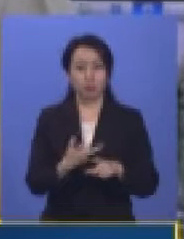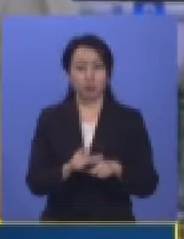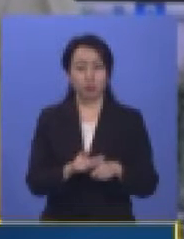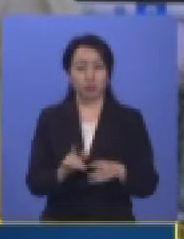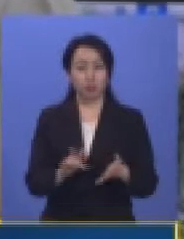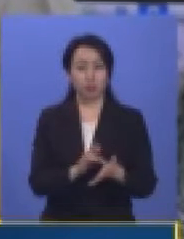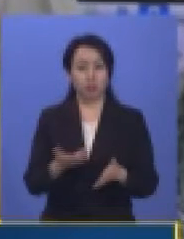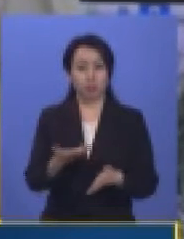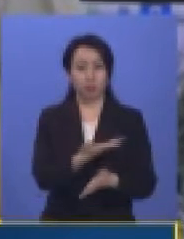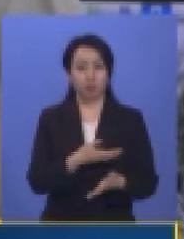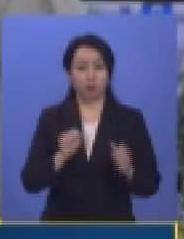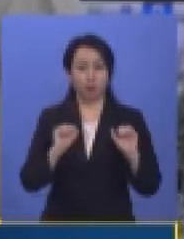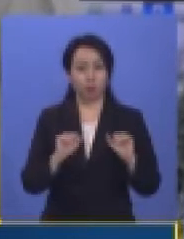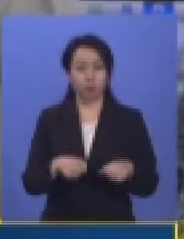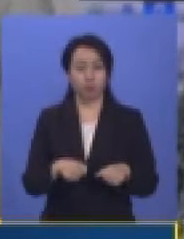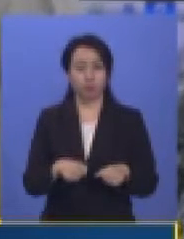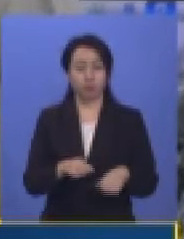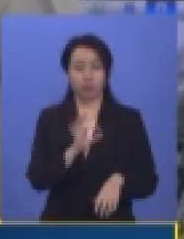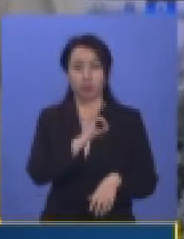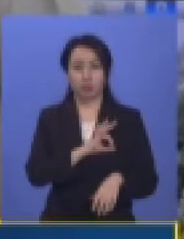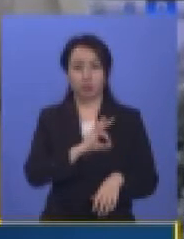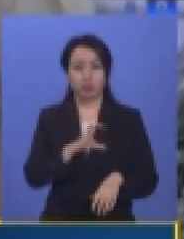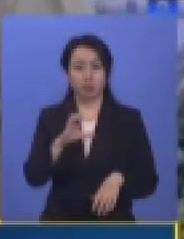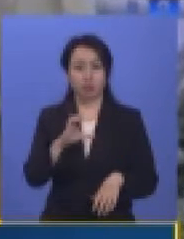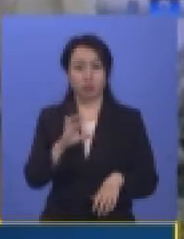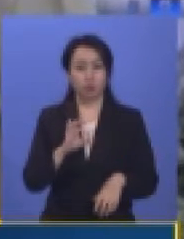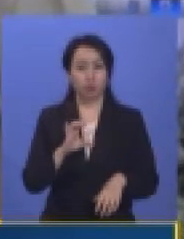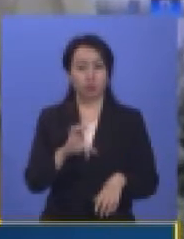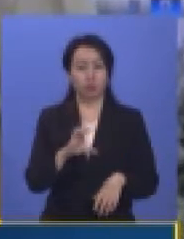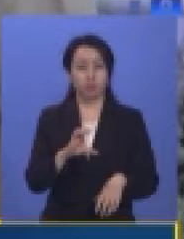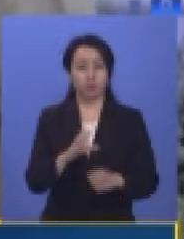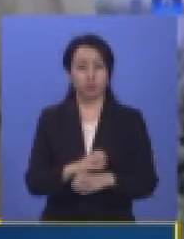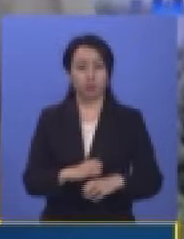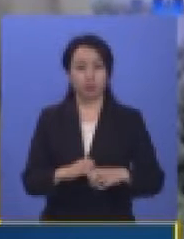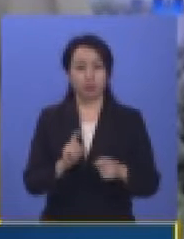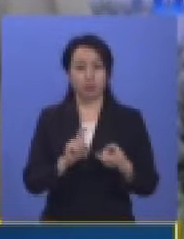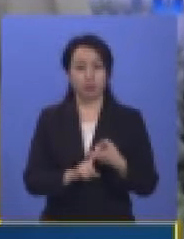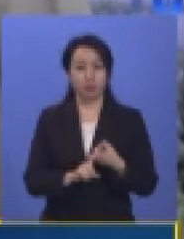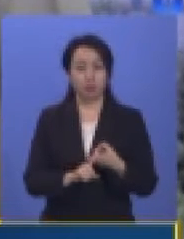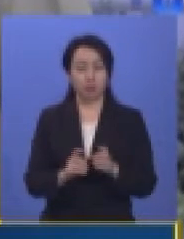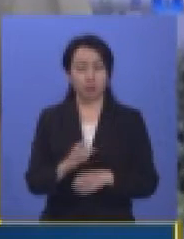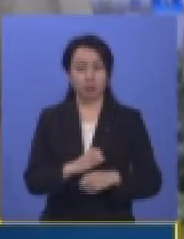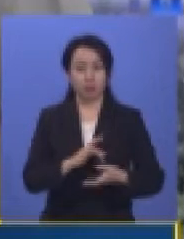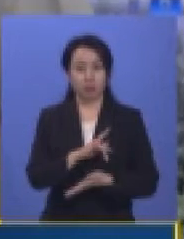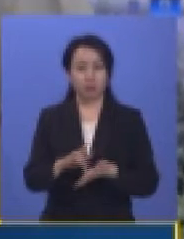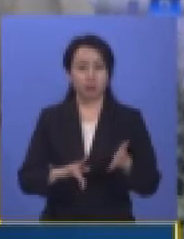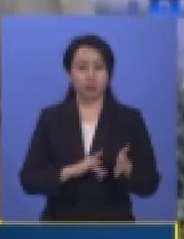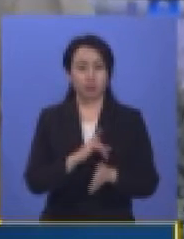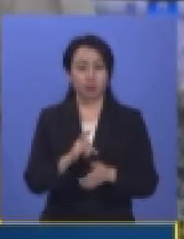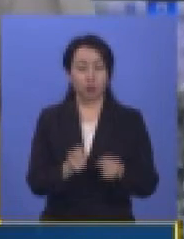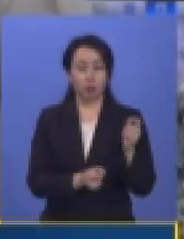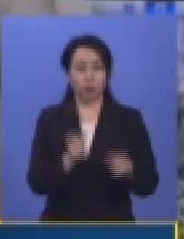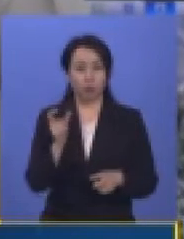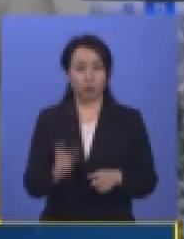вы можете при использовании кнопки СОС в оперативном режиме связаться с оператором Центра оперативного